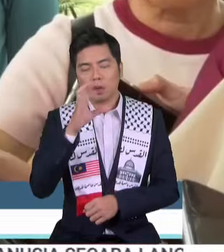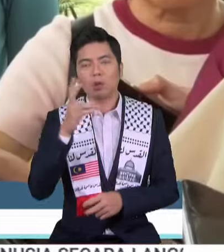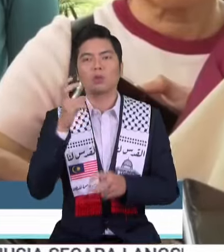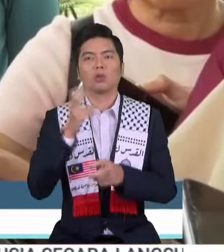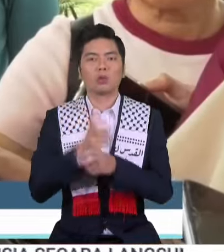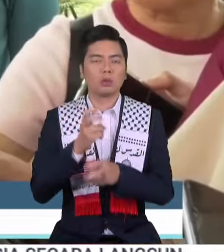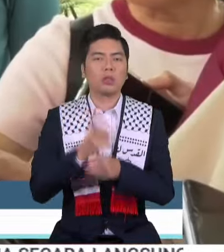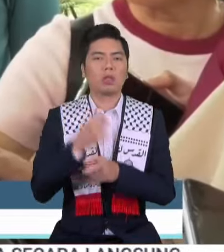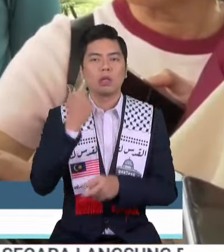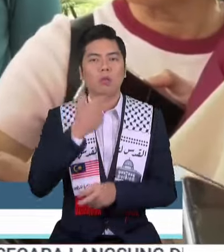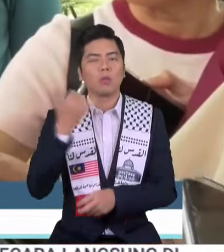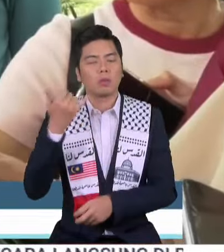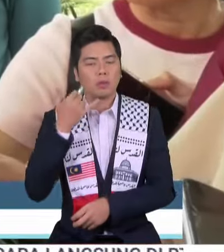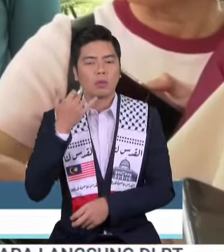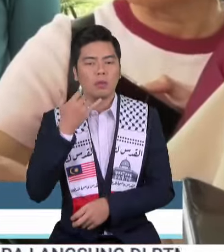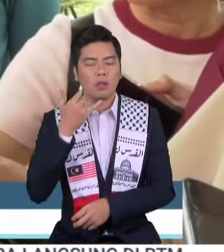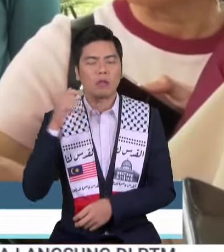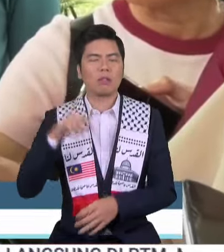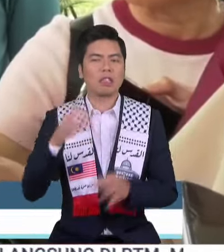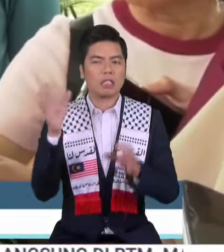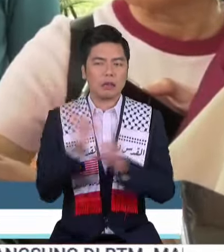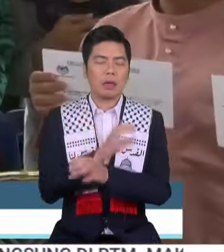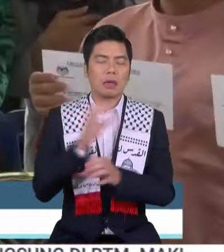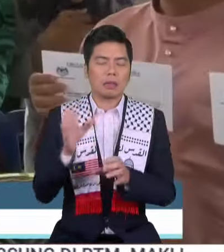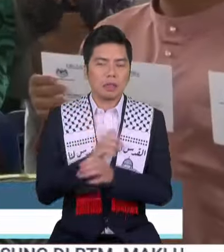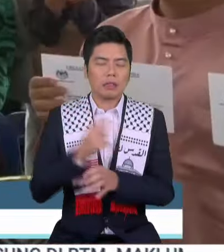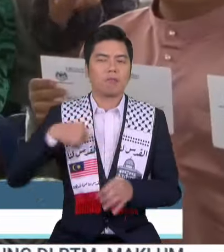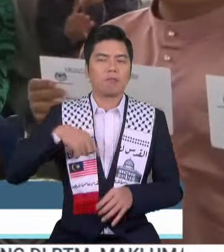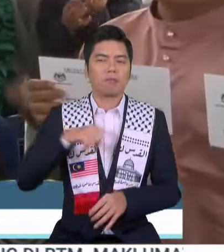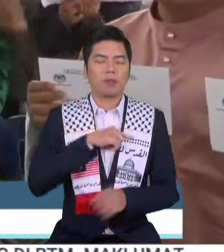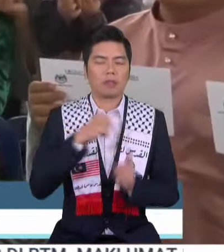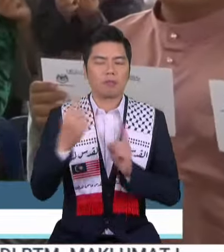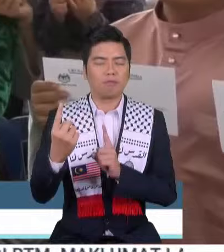susah. Jadi itu cabaran-cabaran yang kita hadapilah.